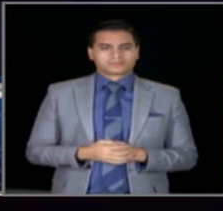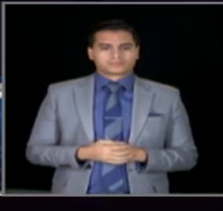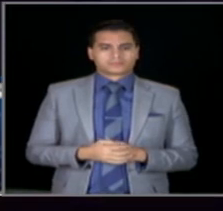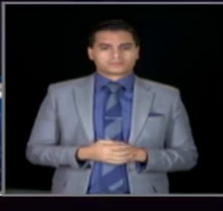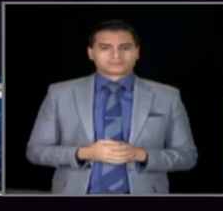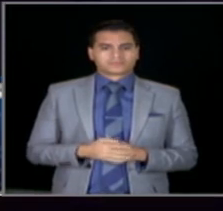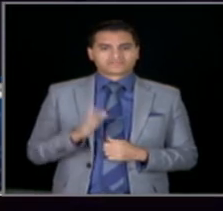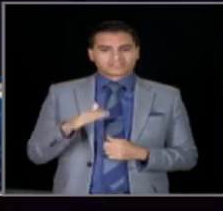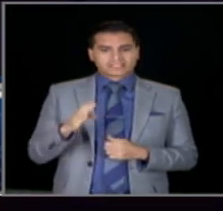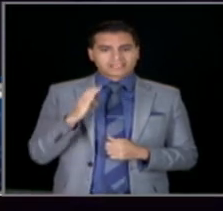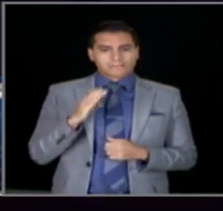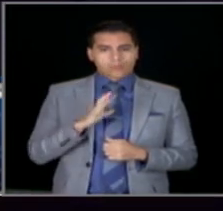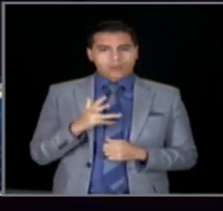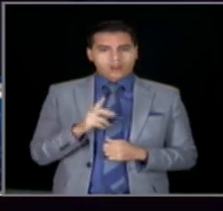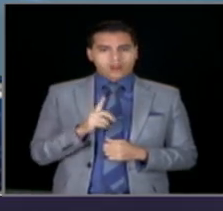يا ترى عندك إجابة يا هبة؟